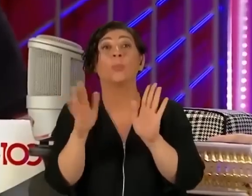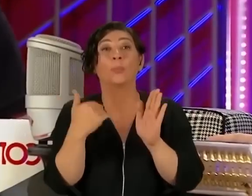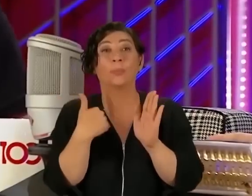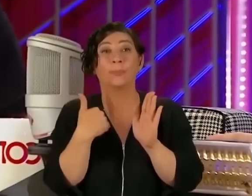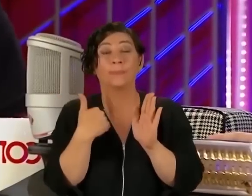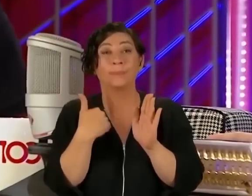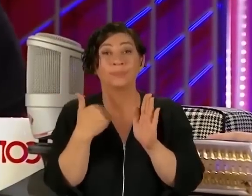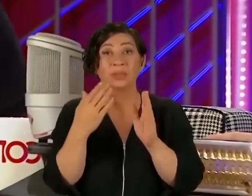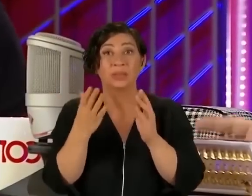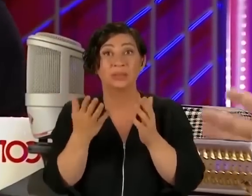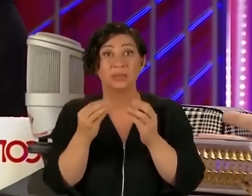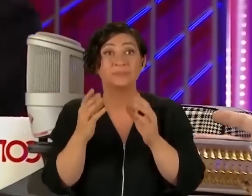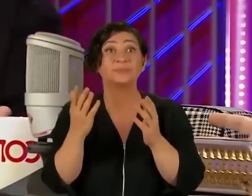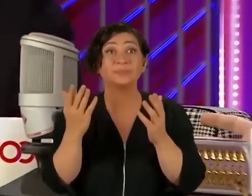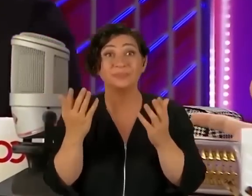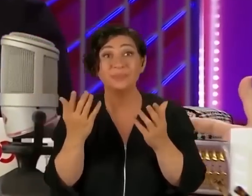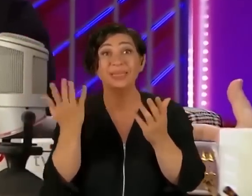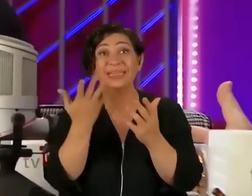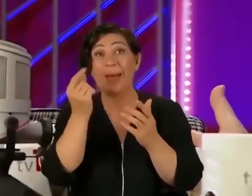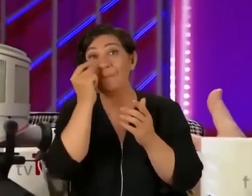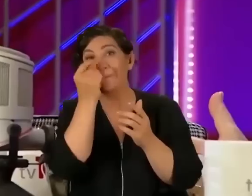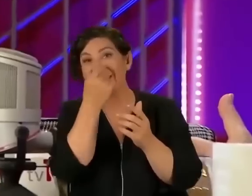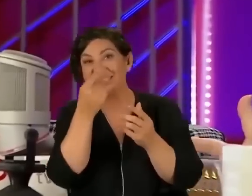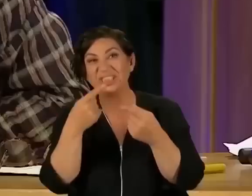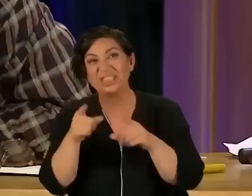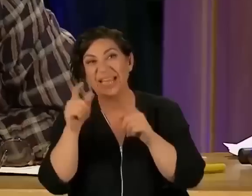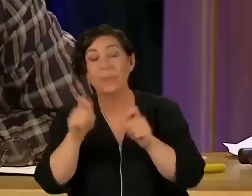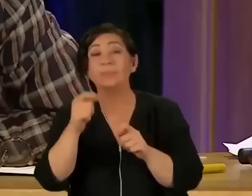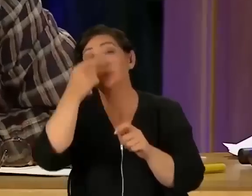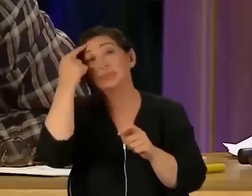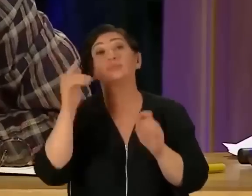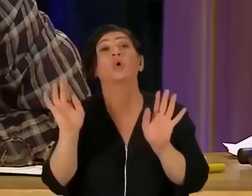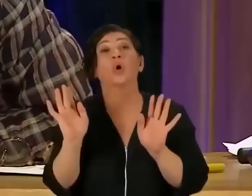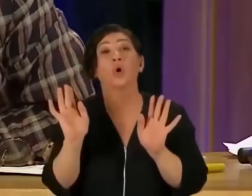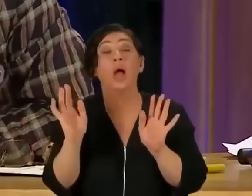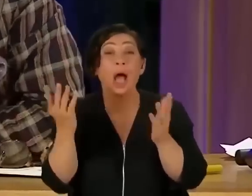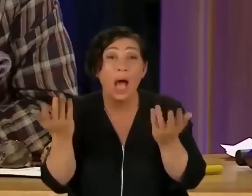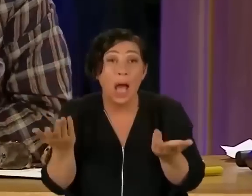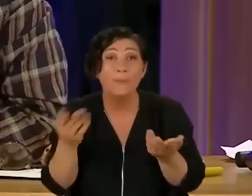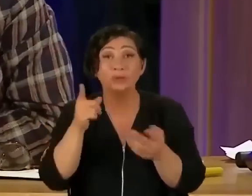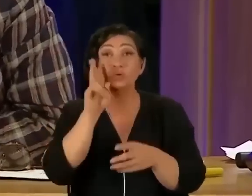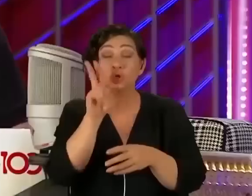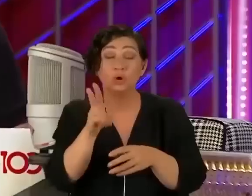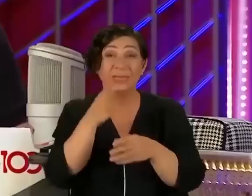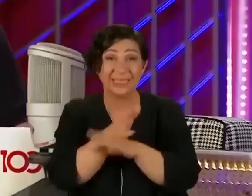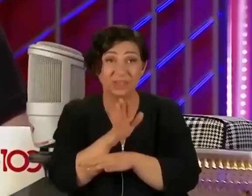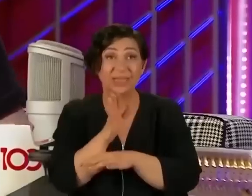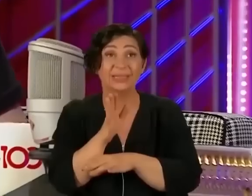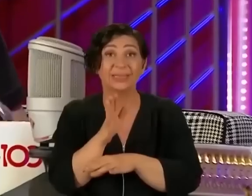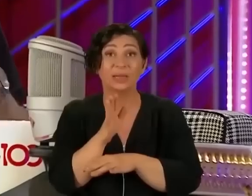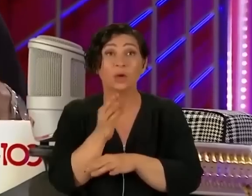Hani daha büyük kitleye oynayayım, daha basit çakalar yapayım diye bir şansım, evet, yok. Yok. Evet ama ben şunu gördüm abi